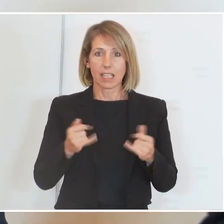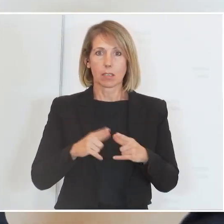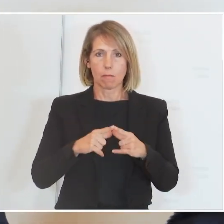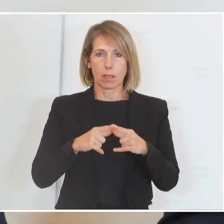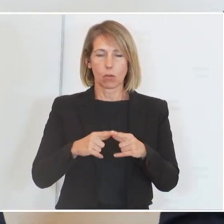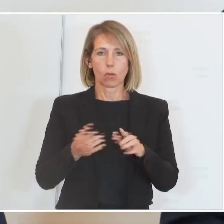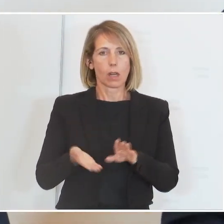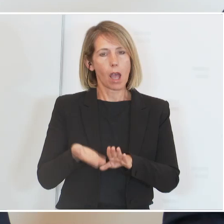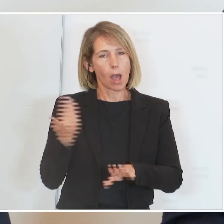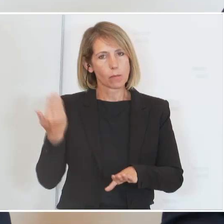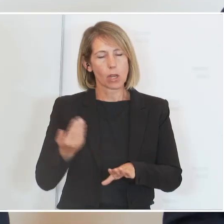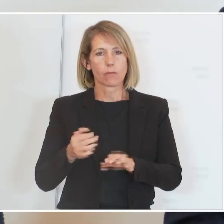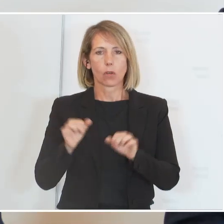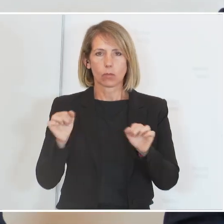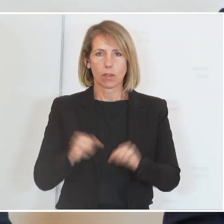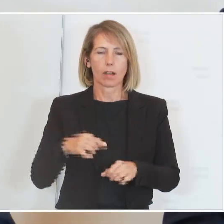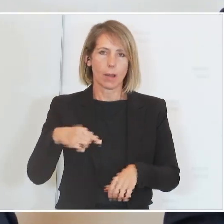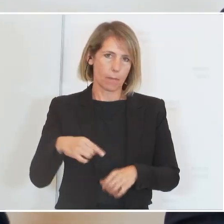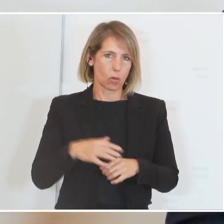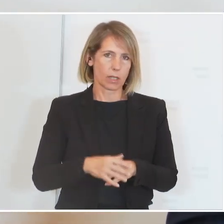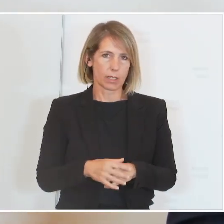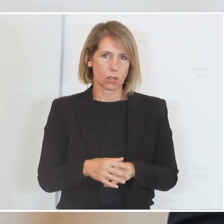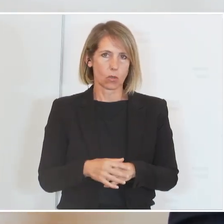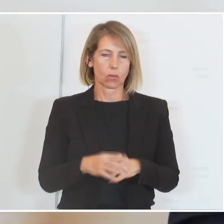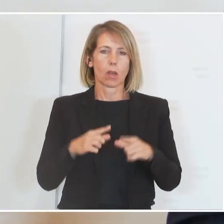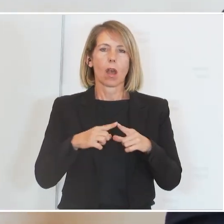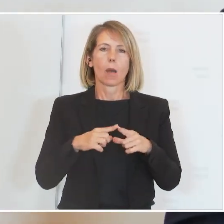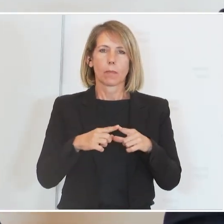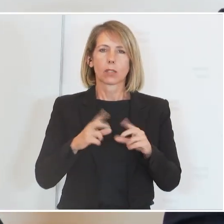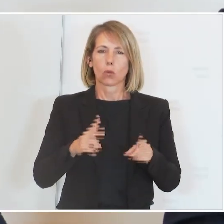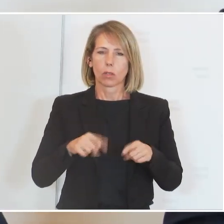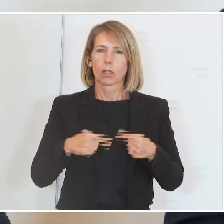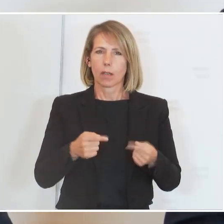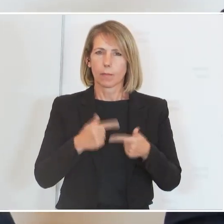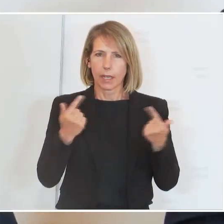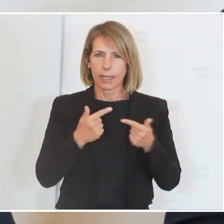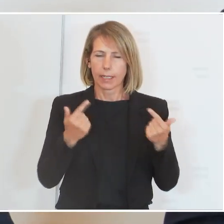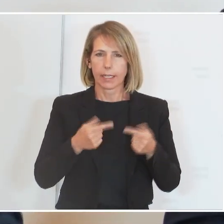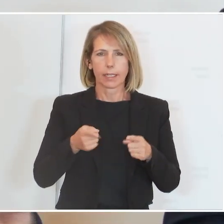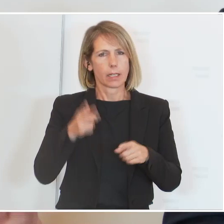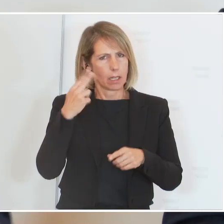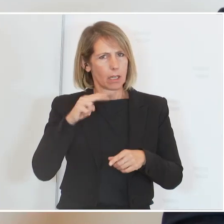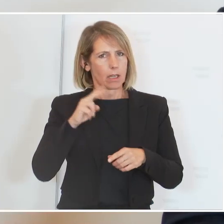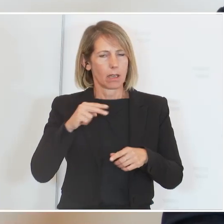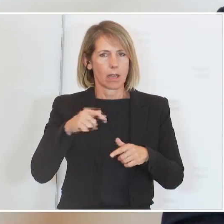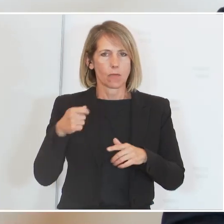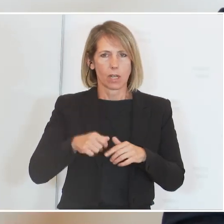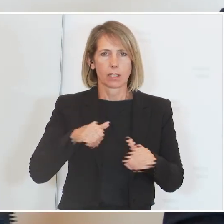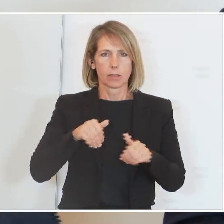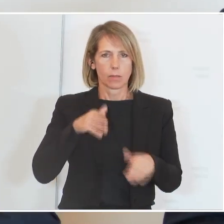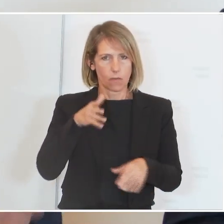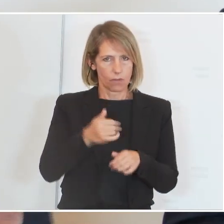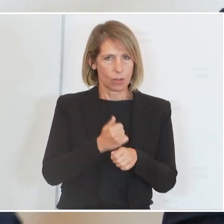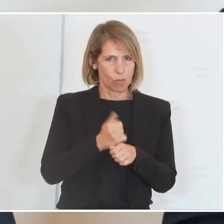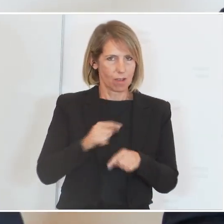der Abschaffung der kalten Progression, und auf die Methode wird ja noch einzugehen sein, denke ich, insbesondere vom Finanzminister, weil die auch